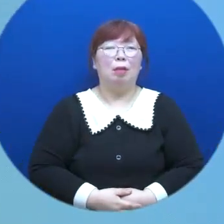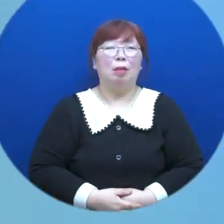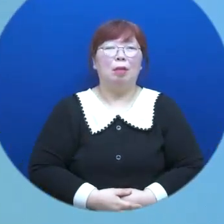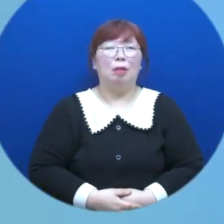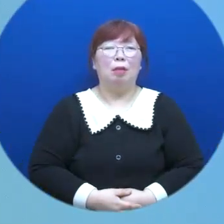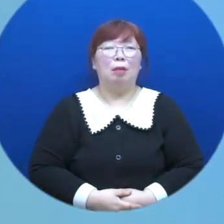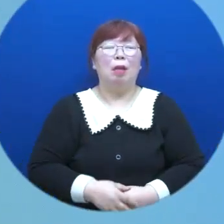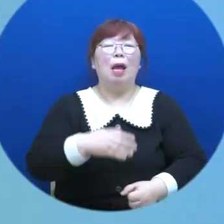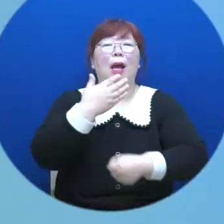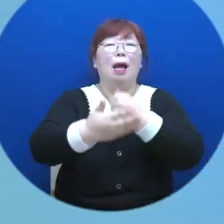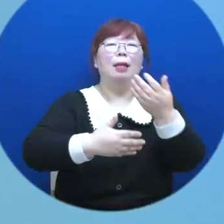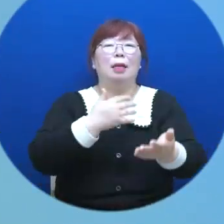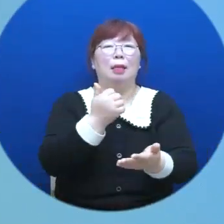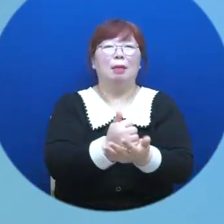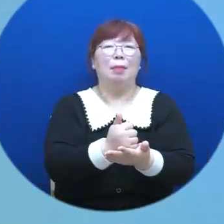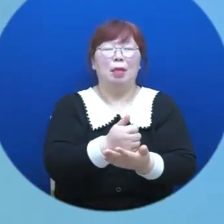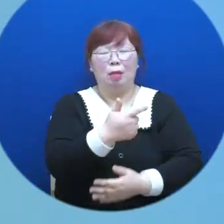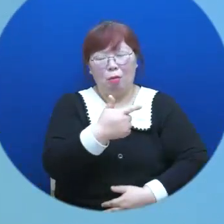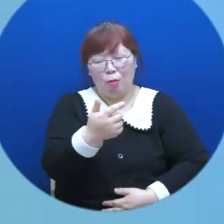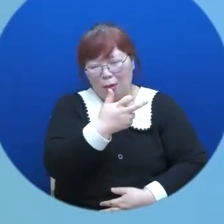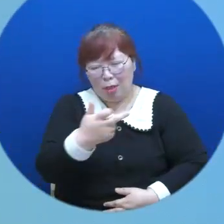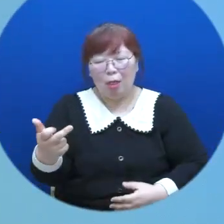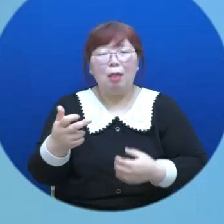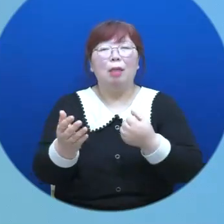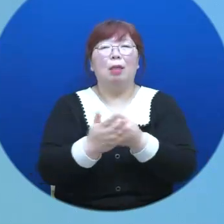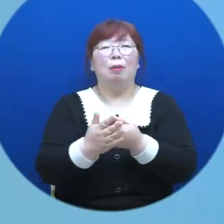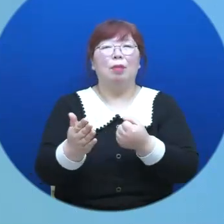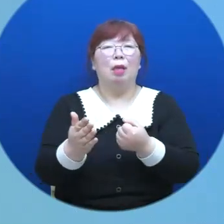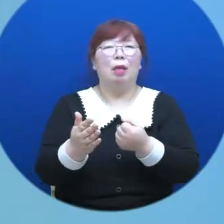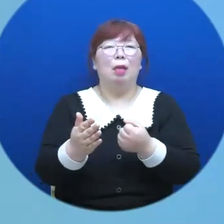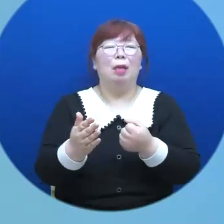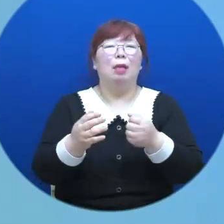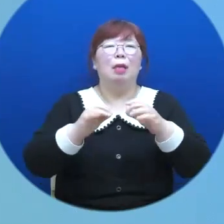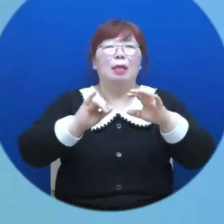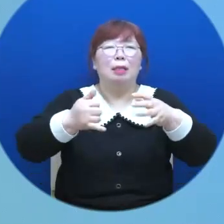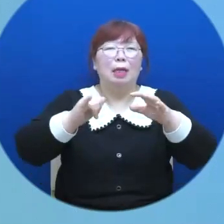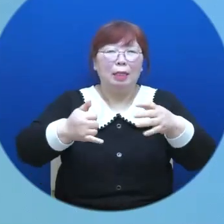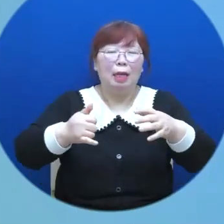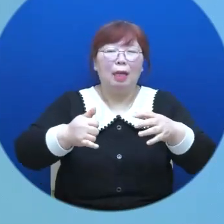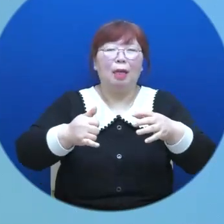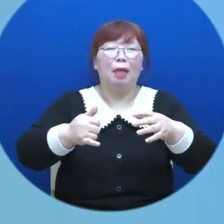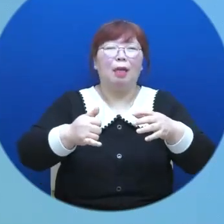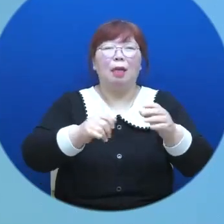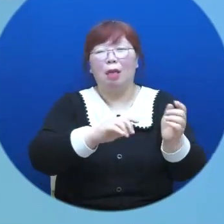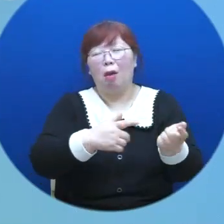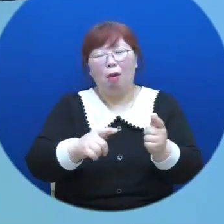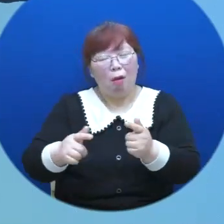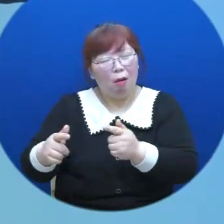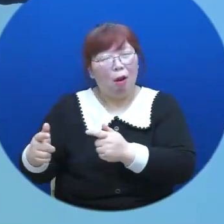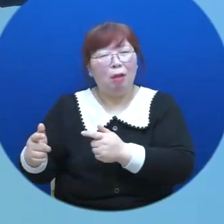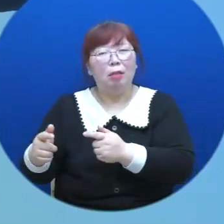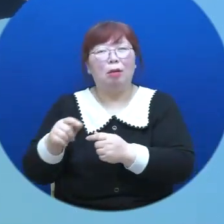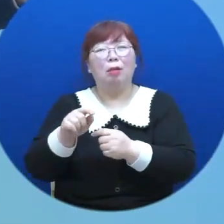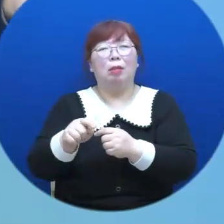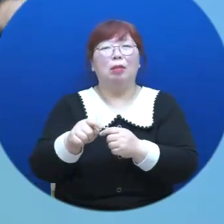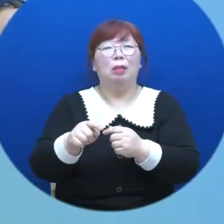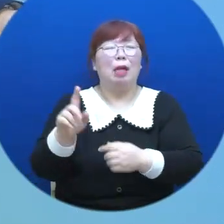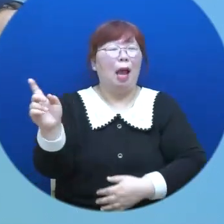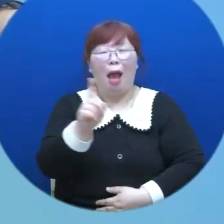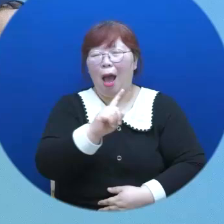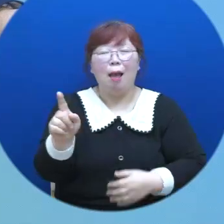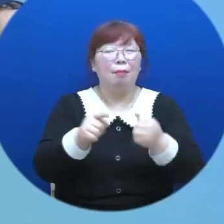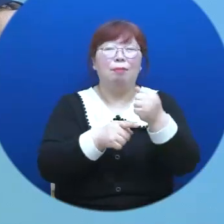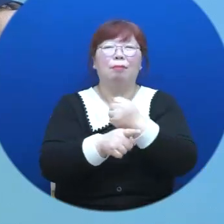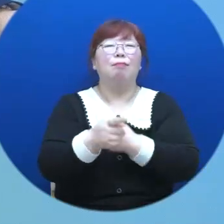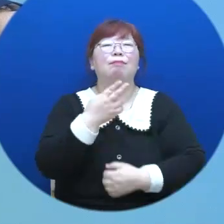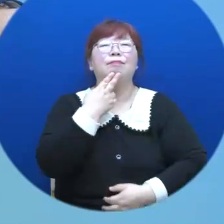하나님이 너무 크기 때문에 세상의 것들은 아무것도 아닌 것처럼 보여져요.